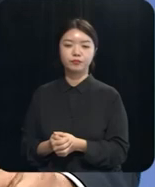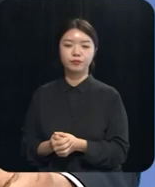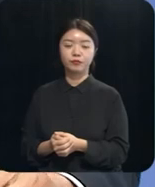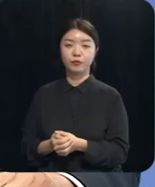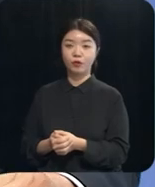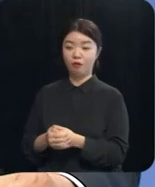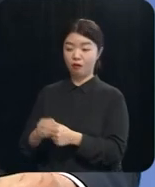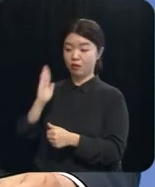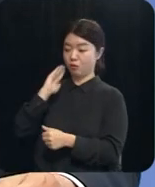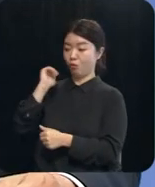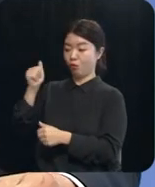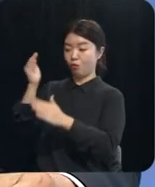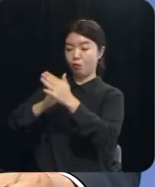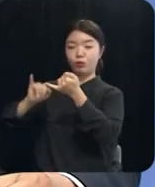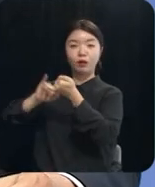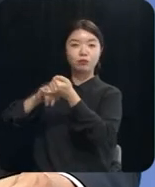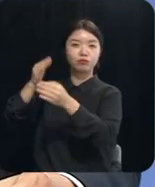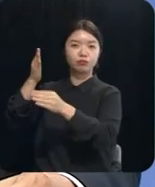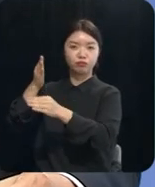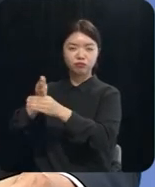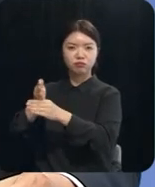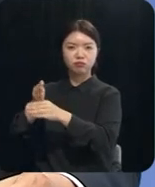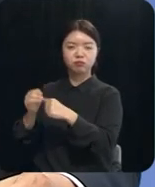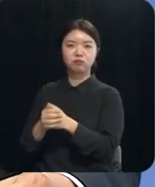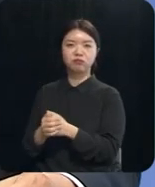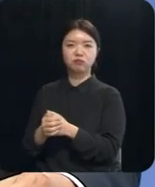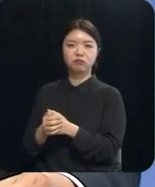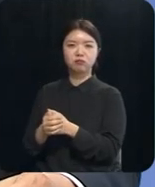대통령 공약 중에 전문